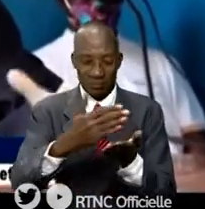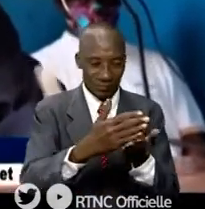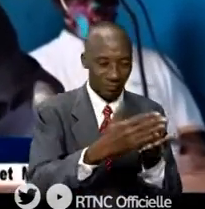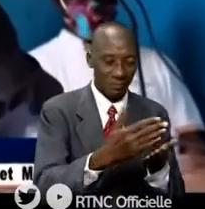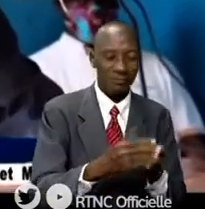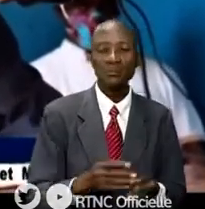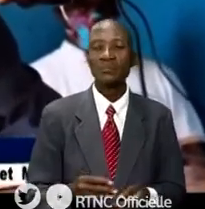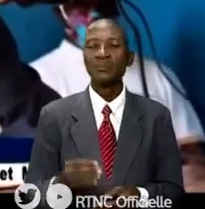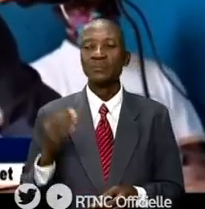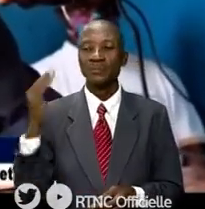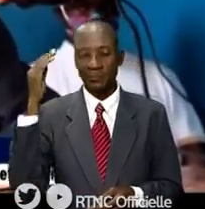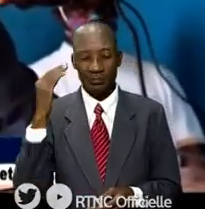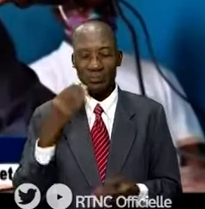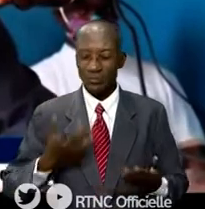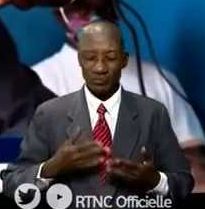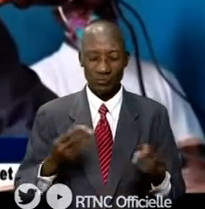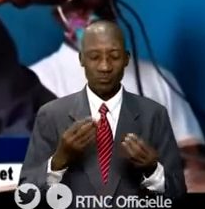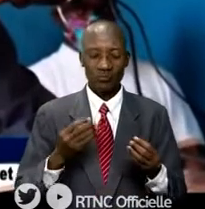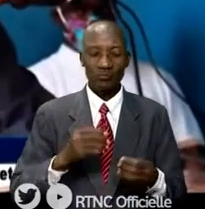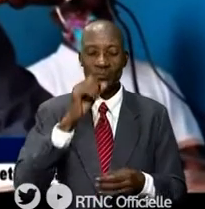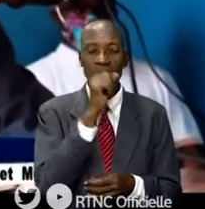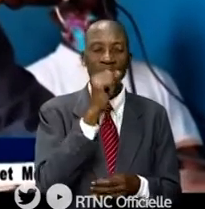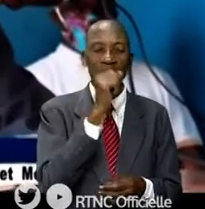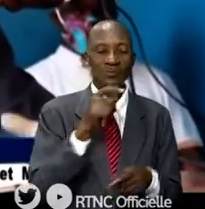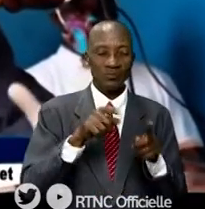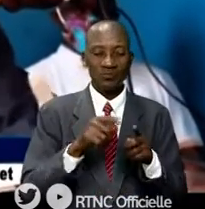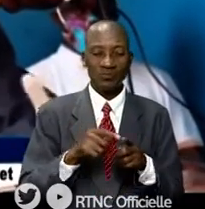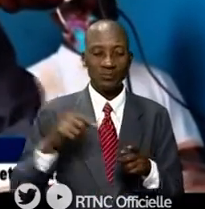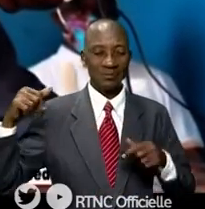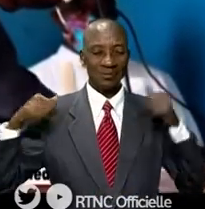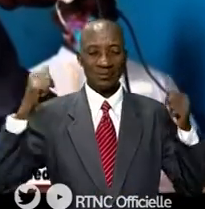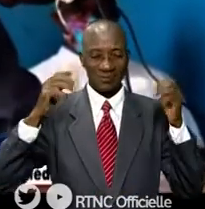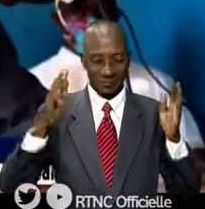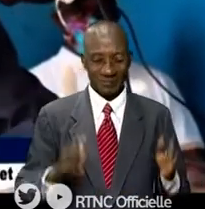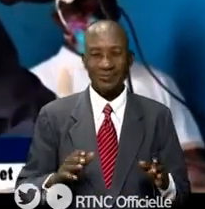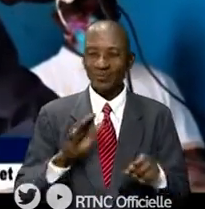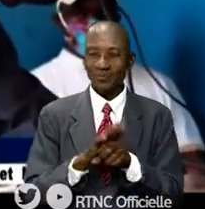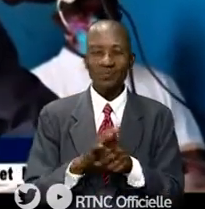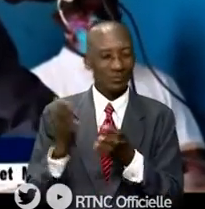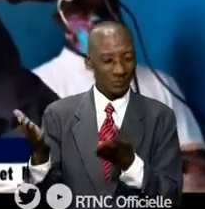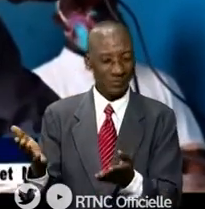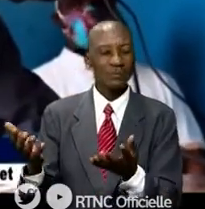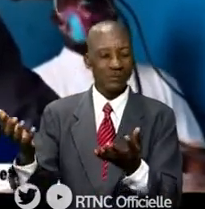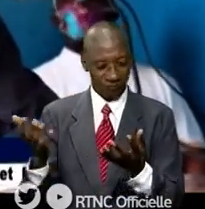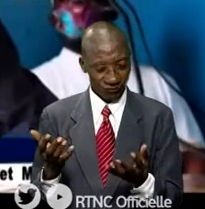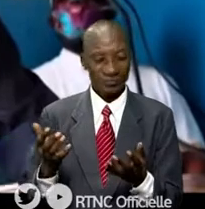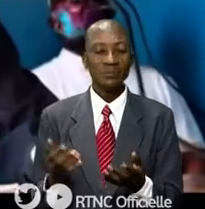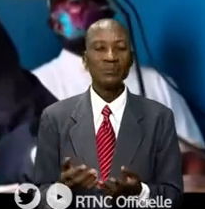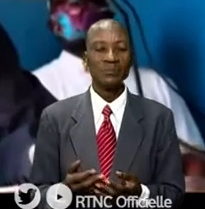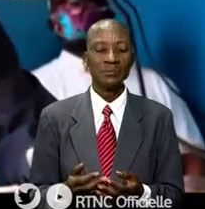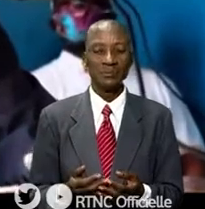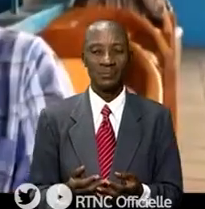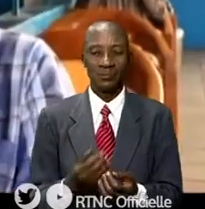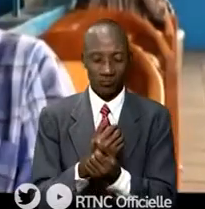bien des chanteurs que des comédiens. Et je pense qu'avec leur attractivité, les gens vont suivre